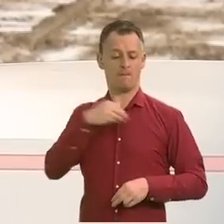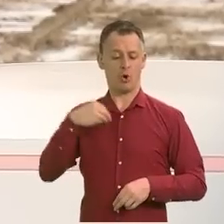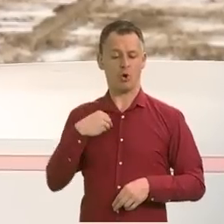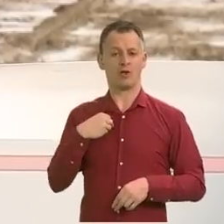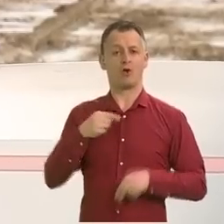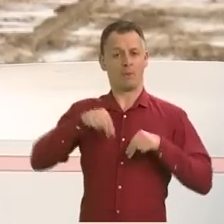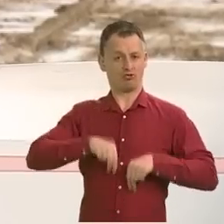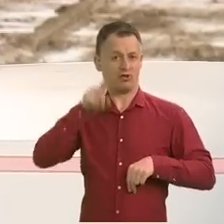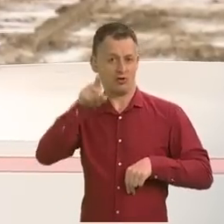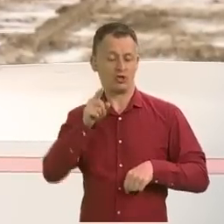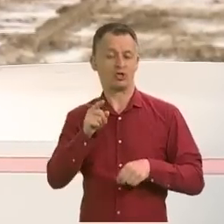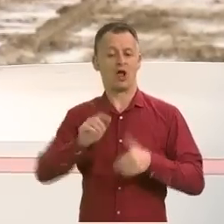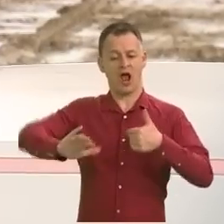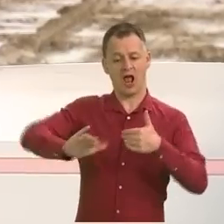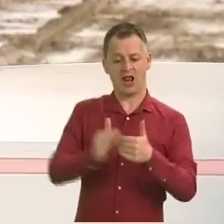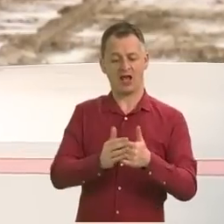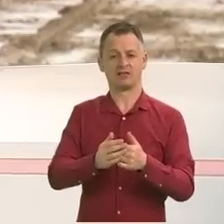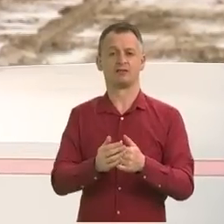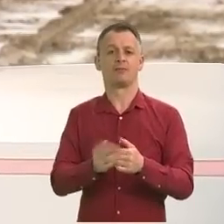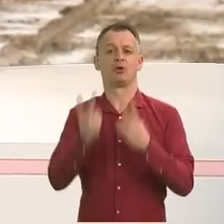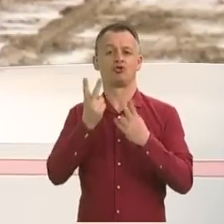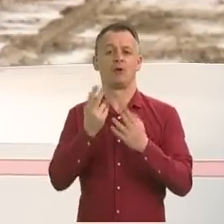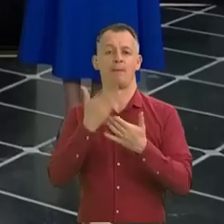dintre aliații principali ai Ucrainei.